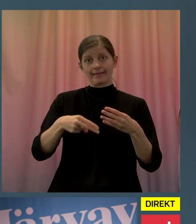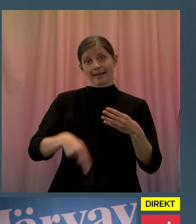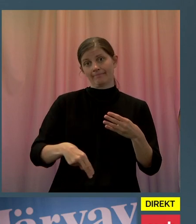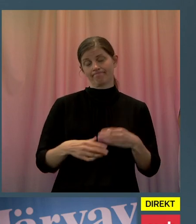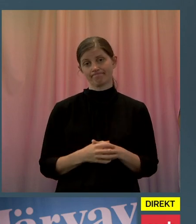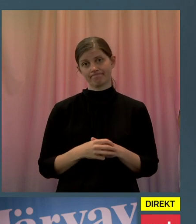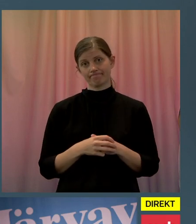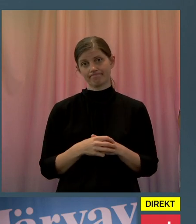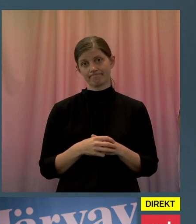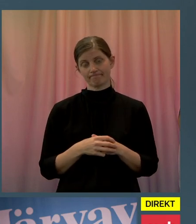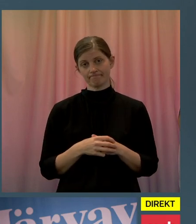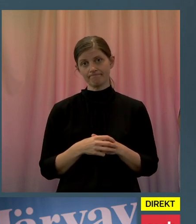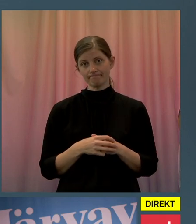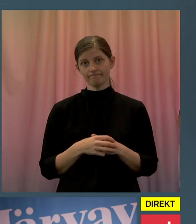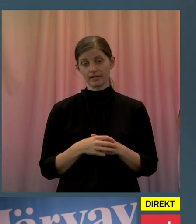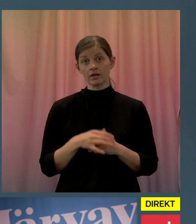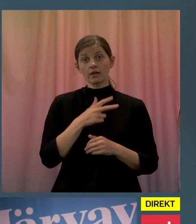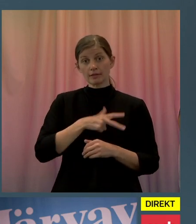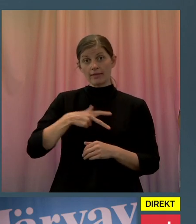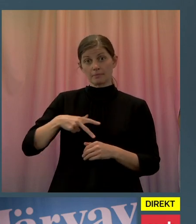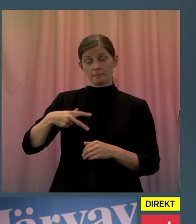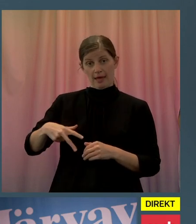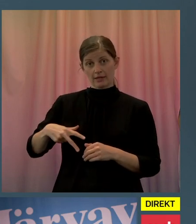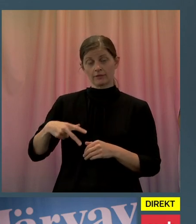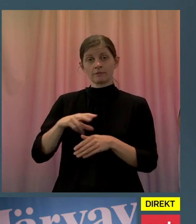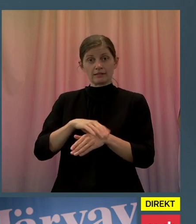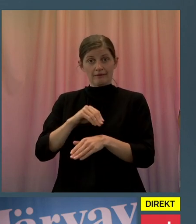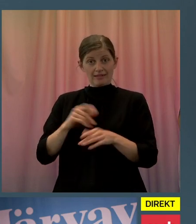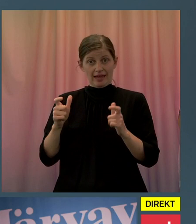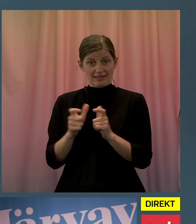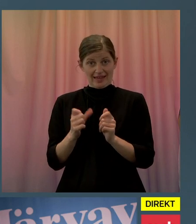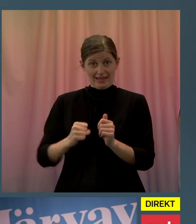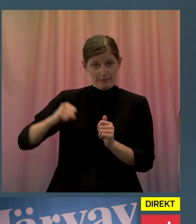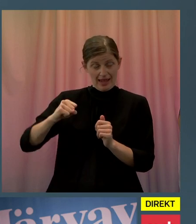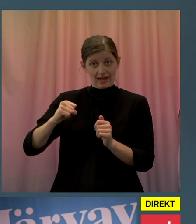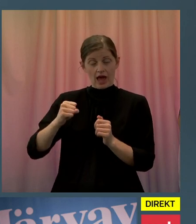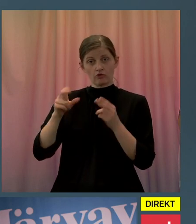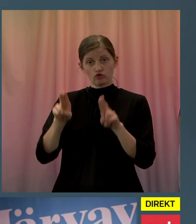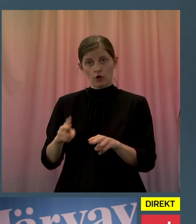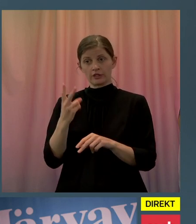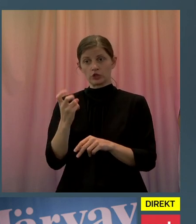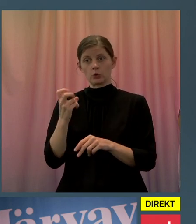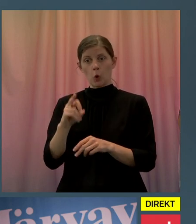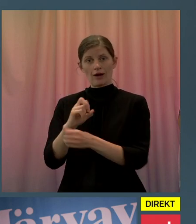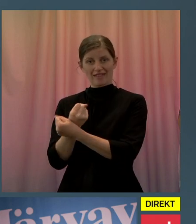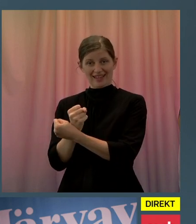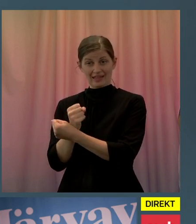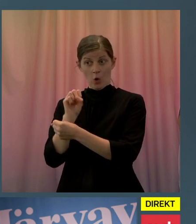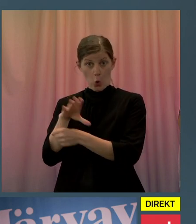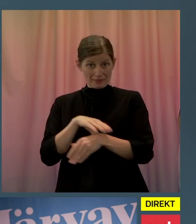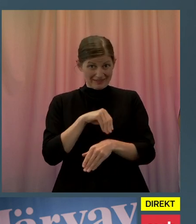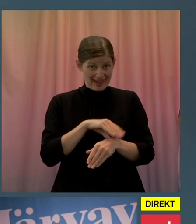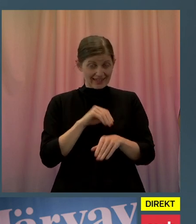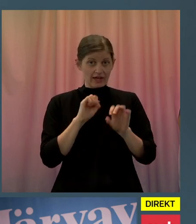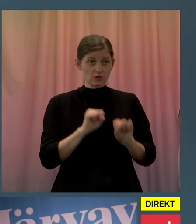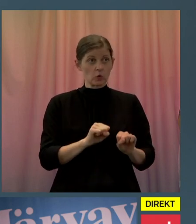till. I Danmark fick svenska gängkriminella 20 års fängelse. I Sverige hade de fått